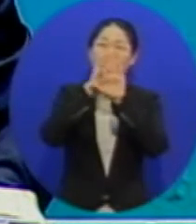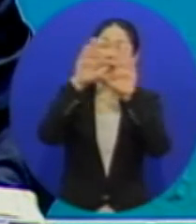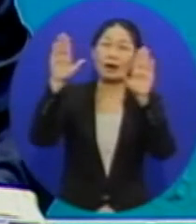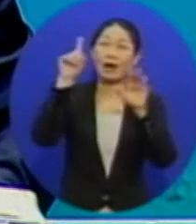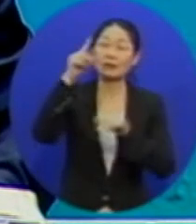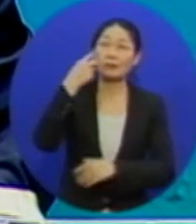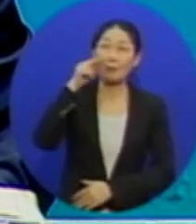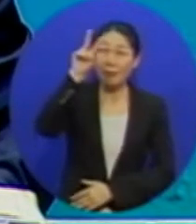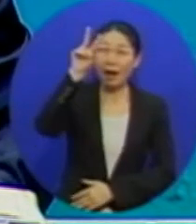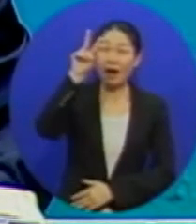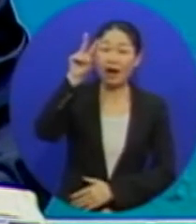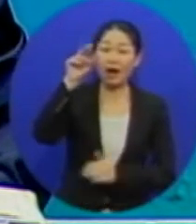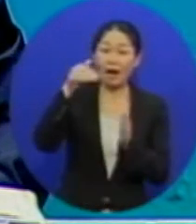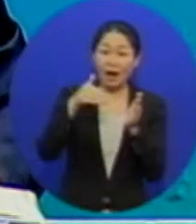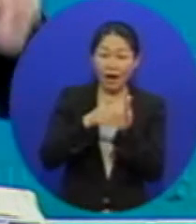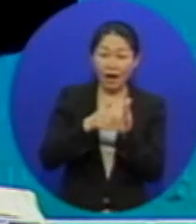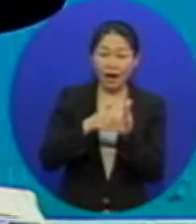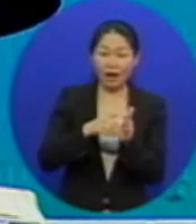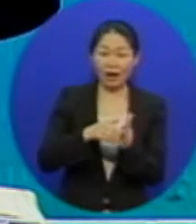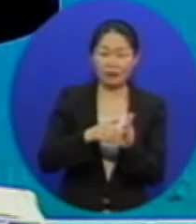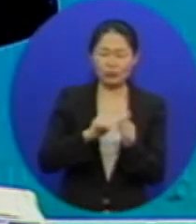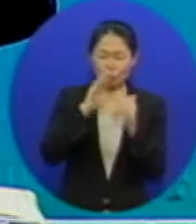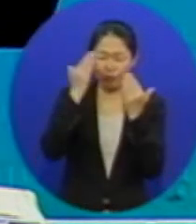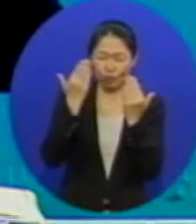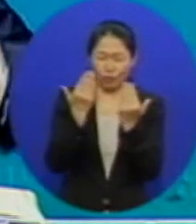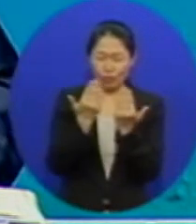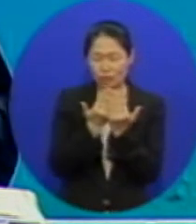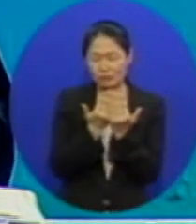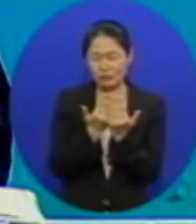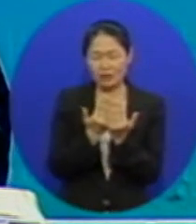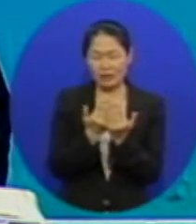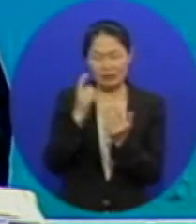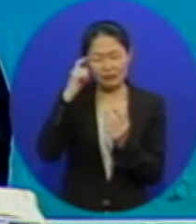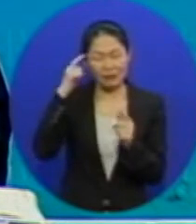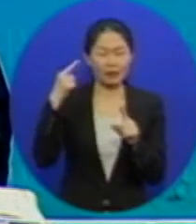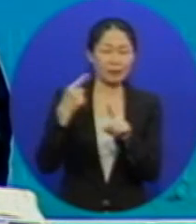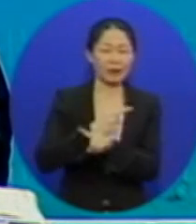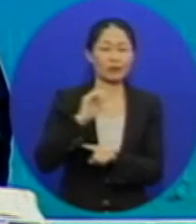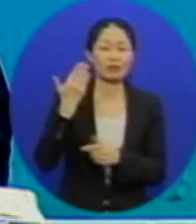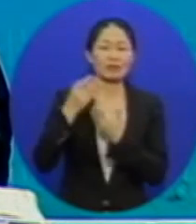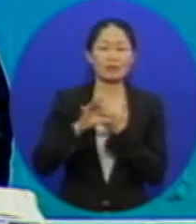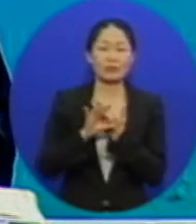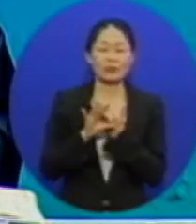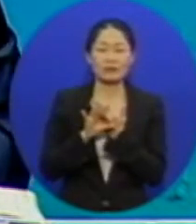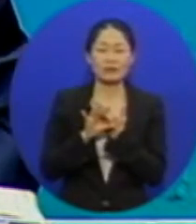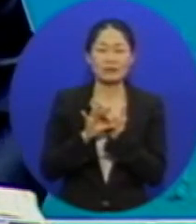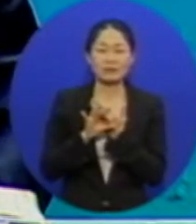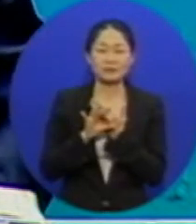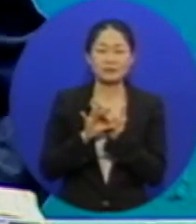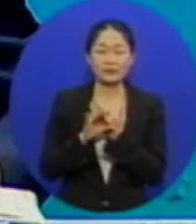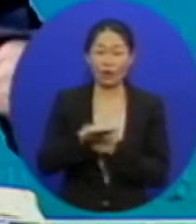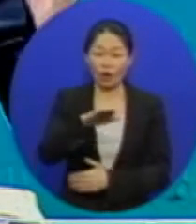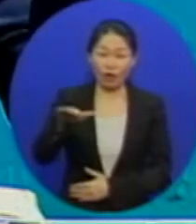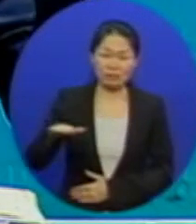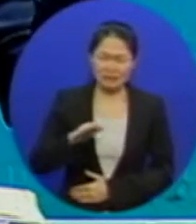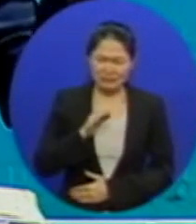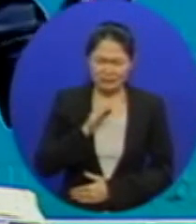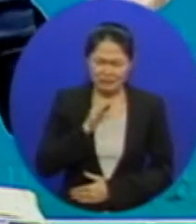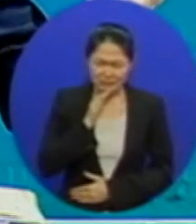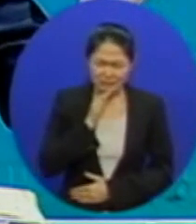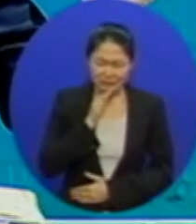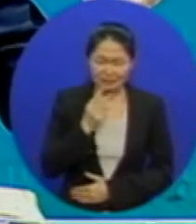찾아봄 것만 가지고도 모든 게 다 달리 생각이 든다면 여러분이 진짜